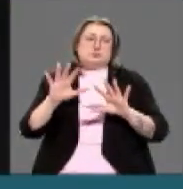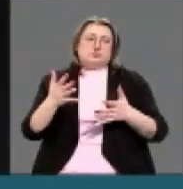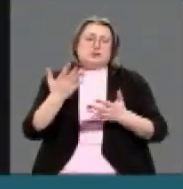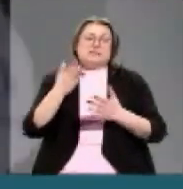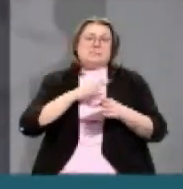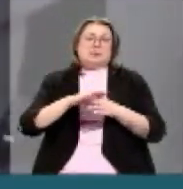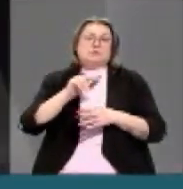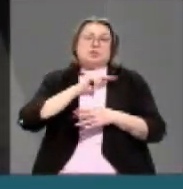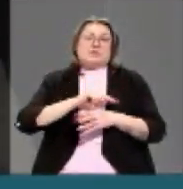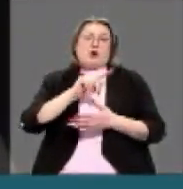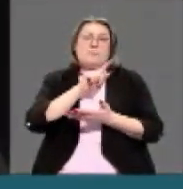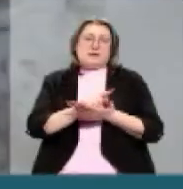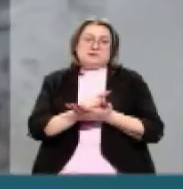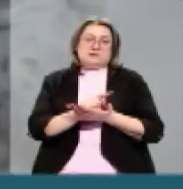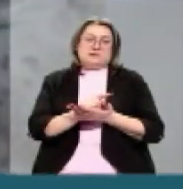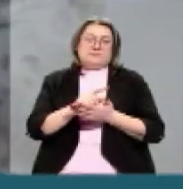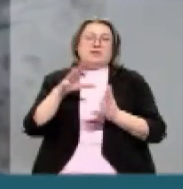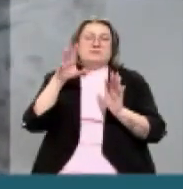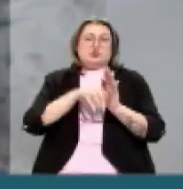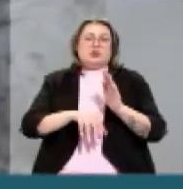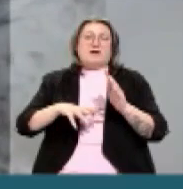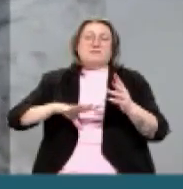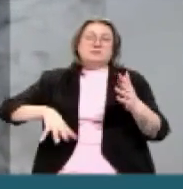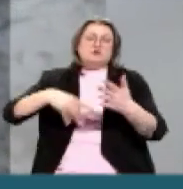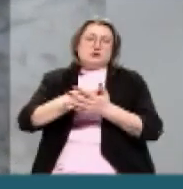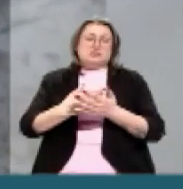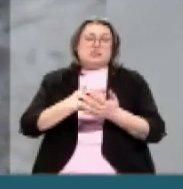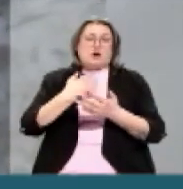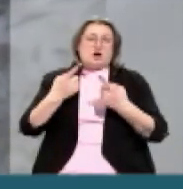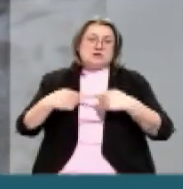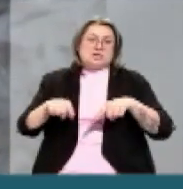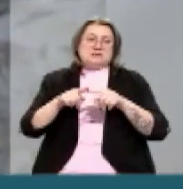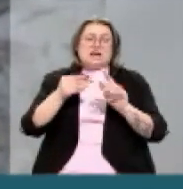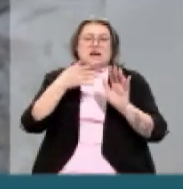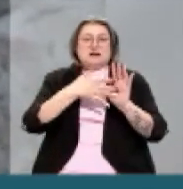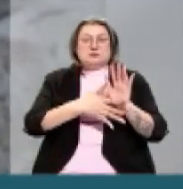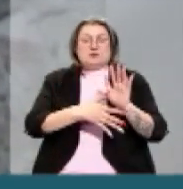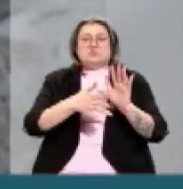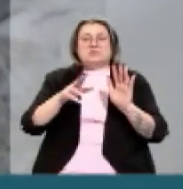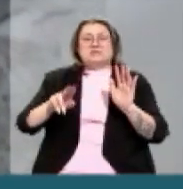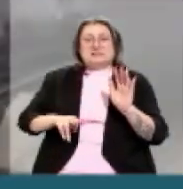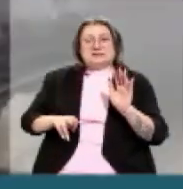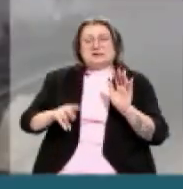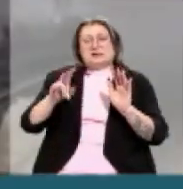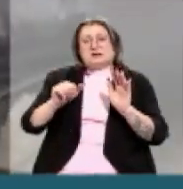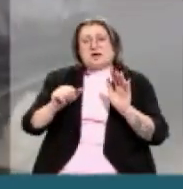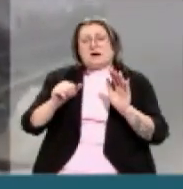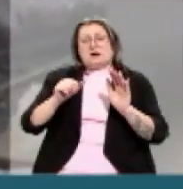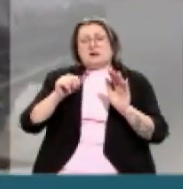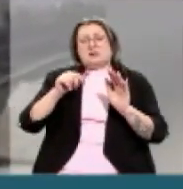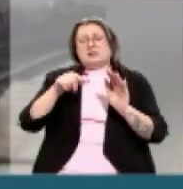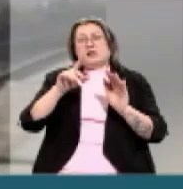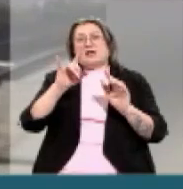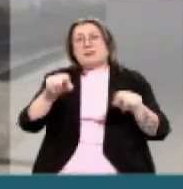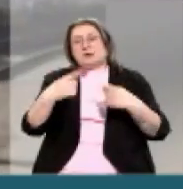при исполнении трудовых обязанностей. В частности, возмещение страховыми организациями расходов работодателя на превентивные